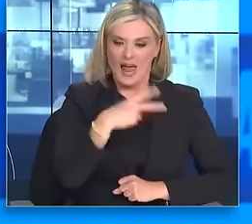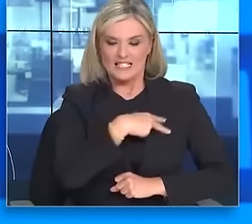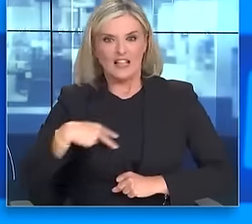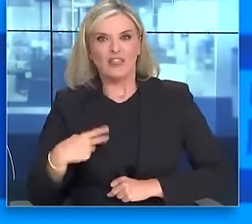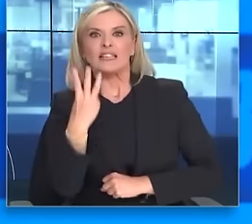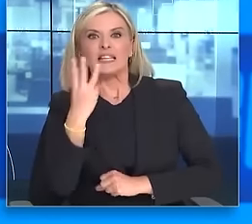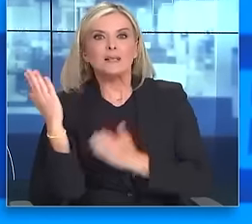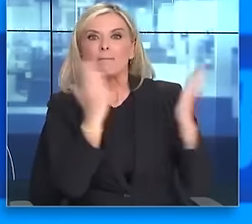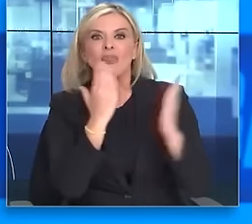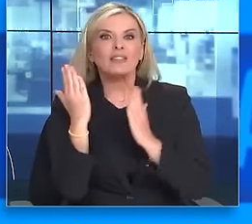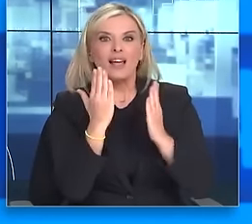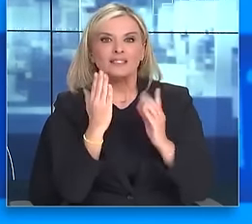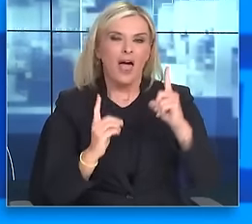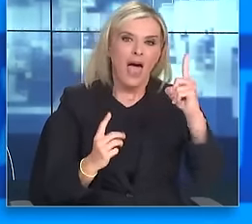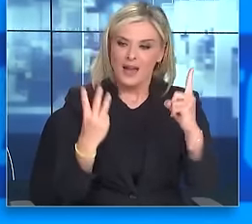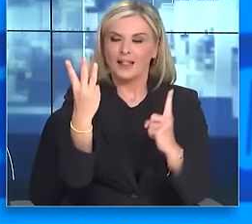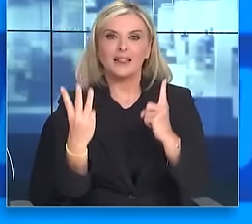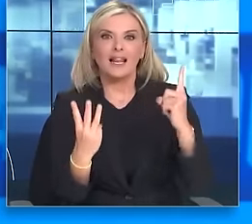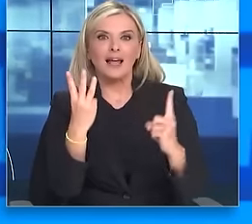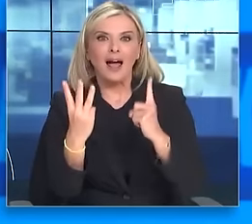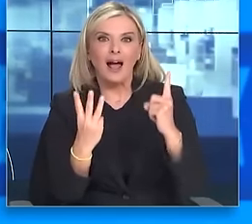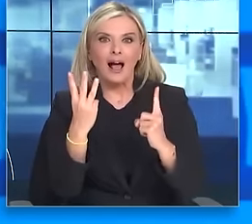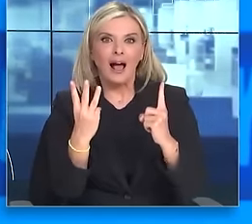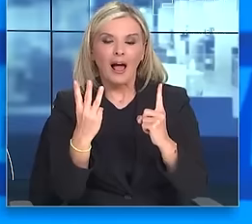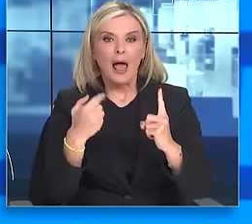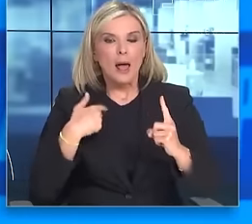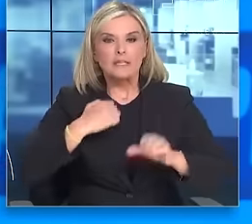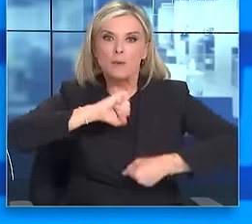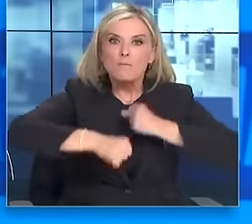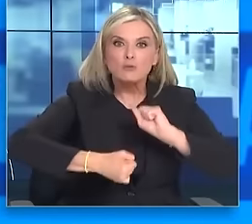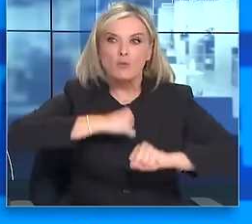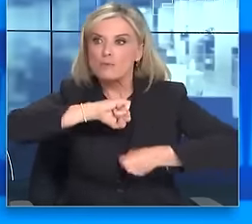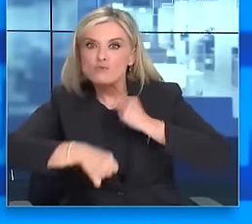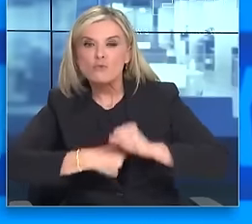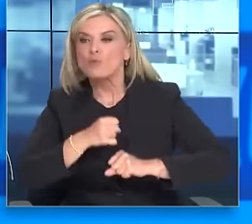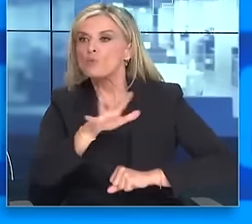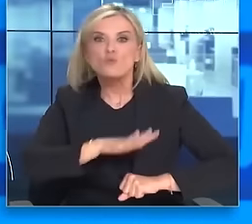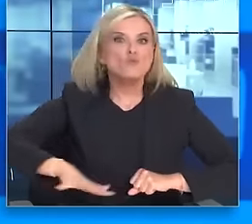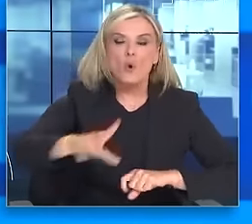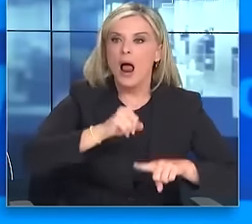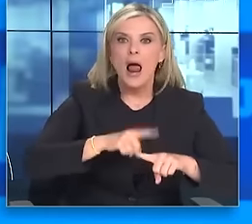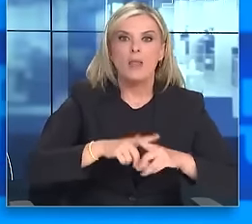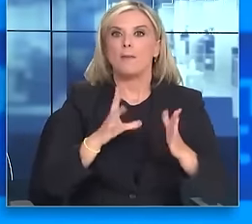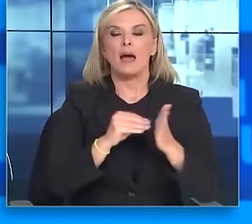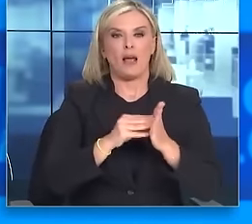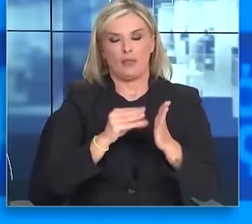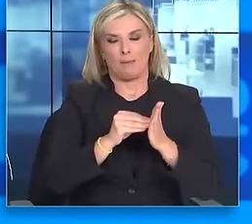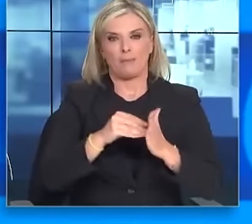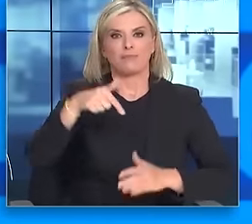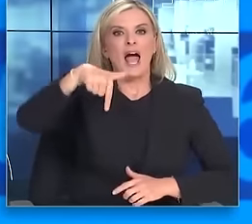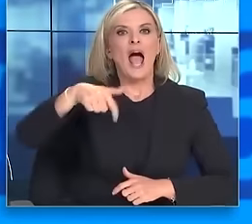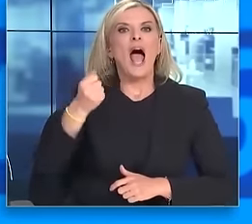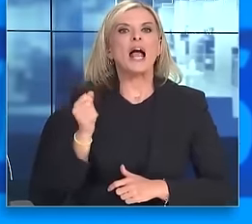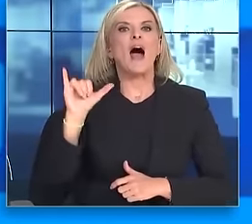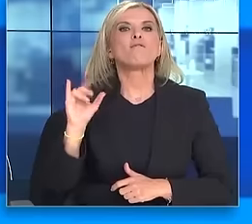προσπάθεια να καλύψουμε τις ανάγκες σε όλη τη χώρα. Και τι προβλέπουμε? Στις ελάχιστες περιπτώσεις, όπως στη Γάβδο, ας πούμε, που δεν